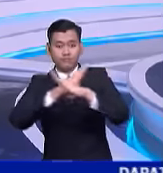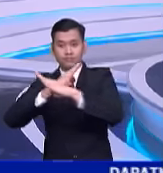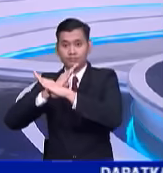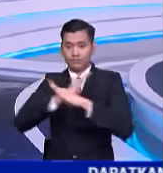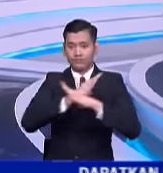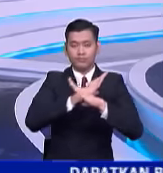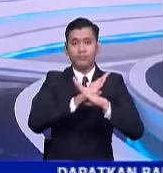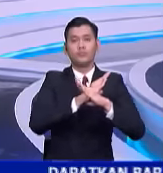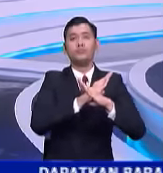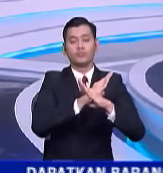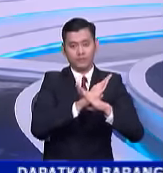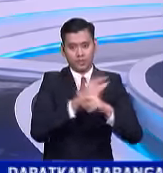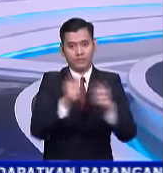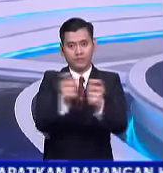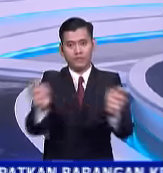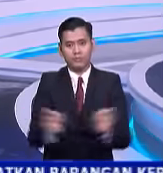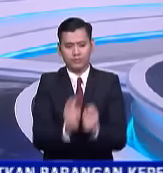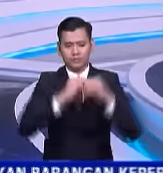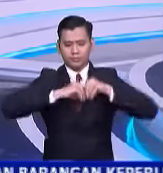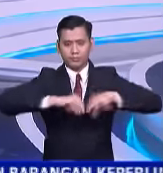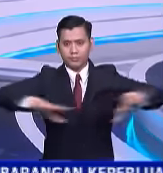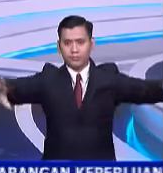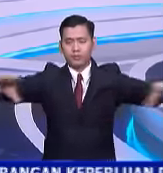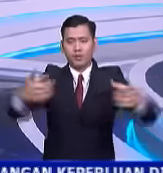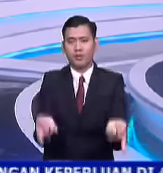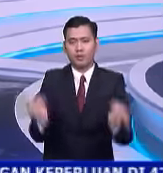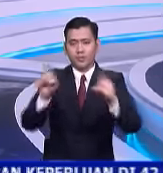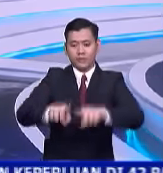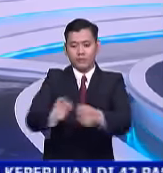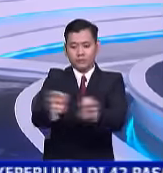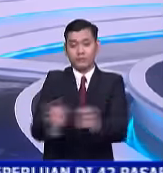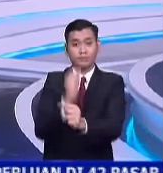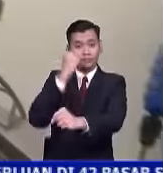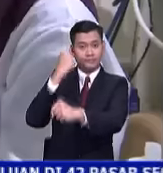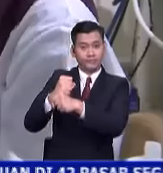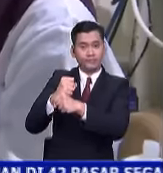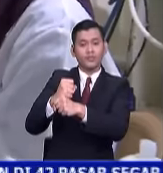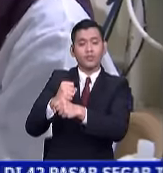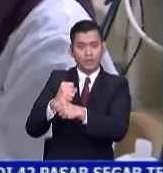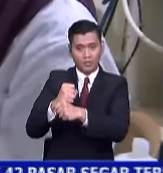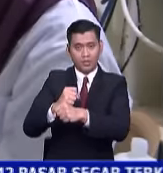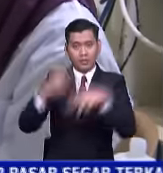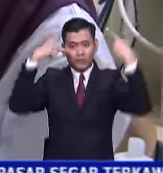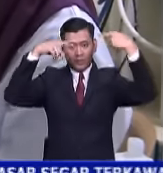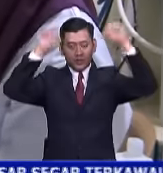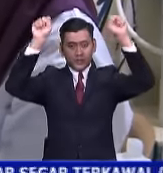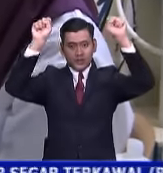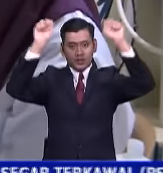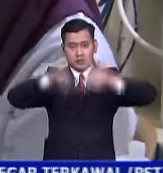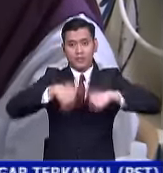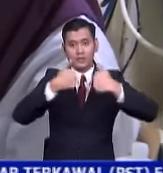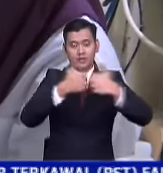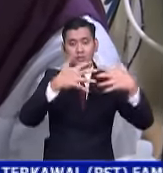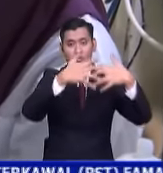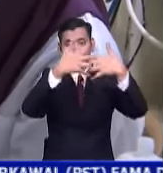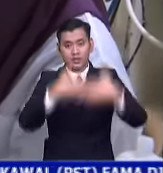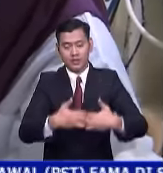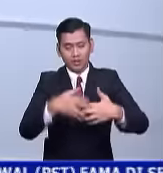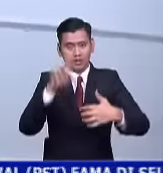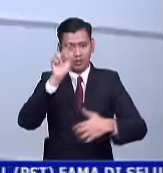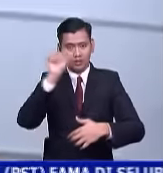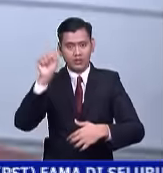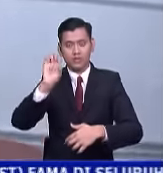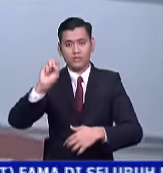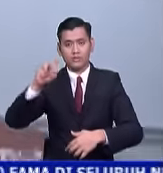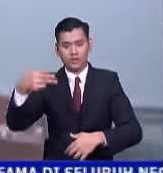premis mengawal penularan yang berlaku di tempat kerja. Menurut Presiden FFM, Tan Sri So Tian Lai, pihaknya